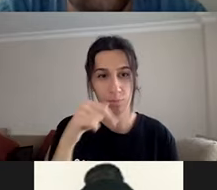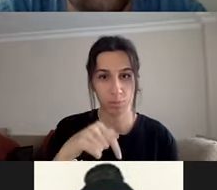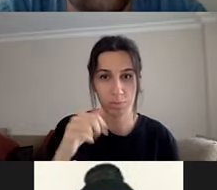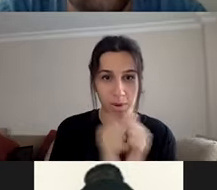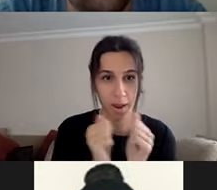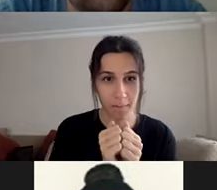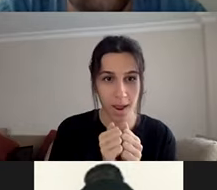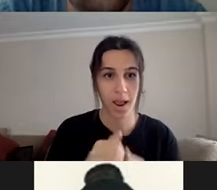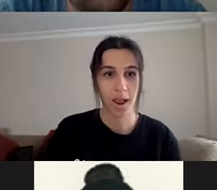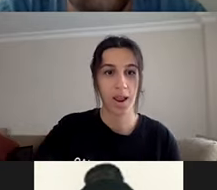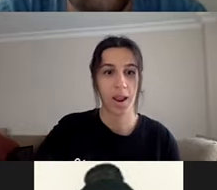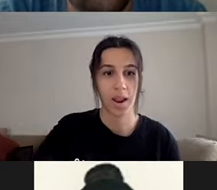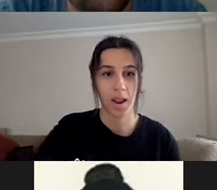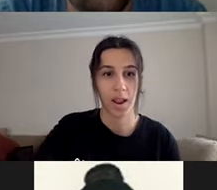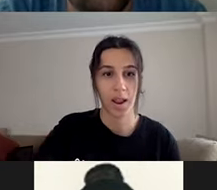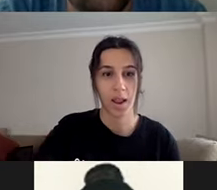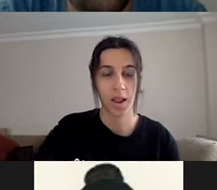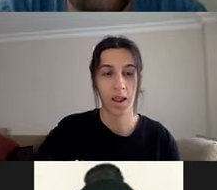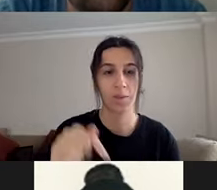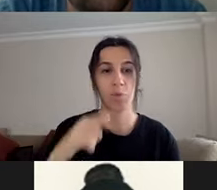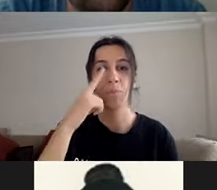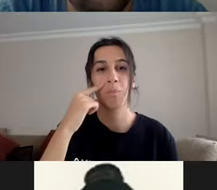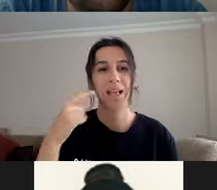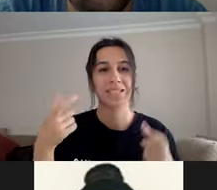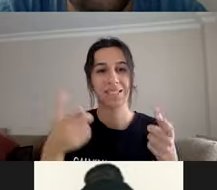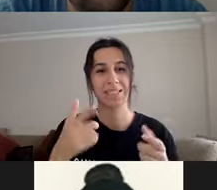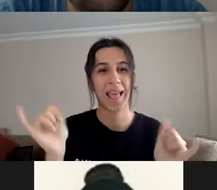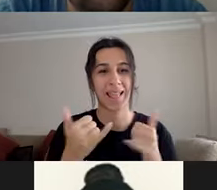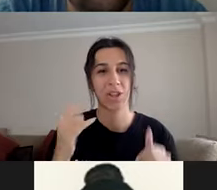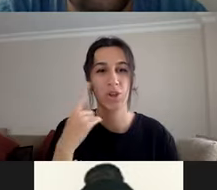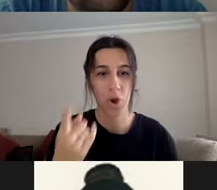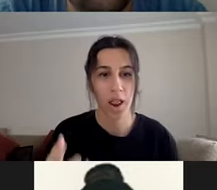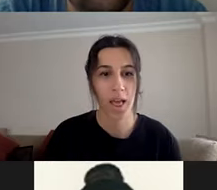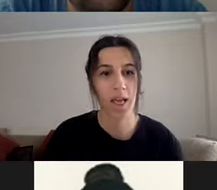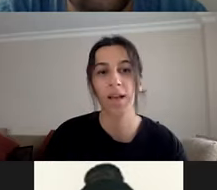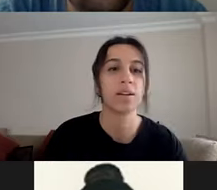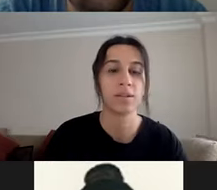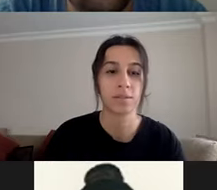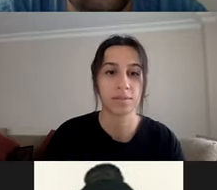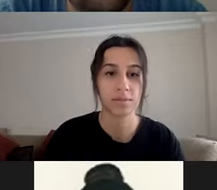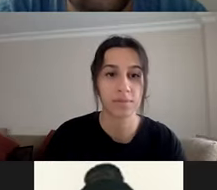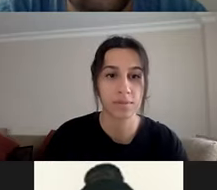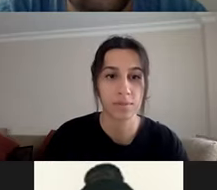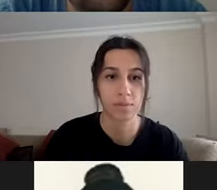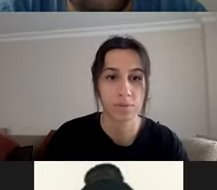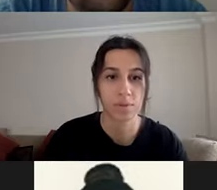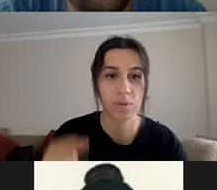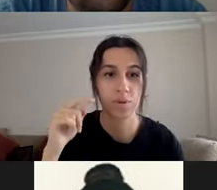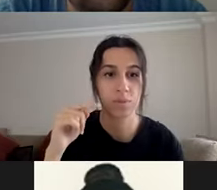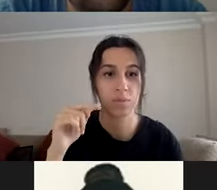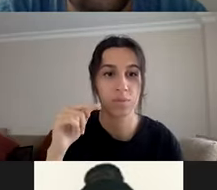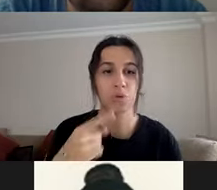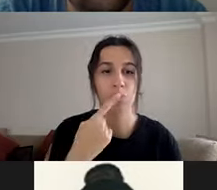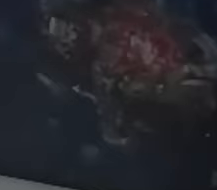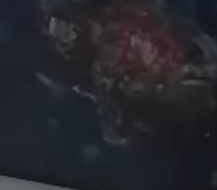En Uygar'ın Mayıs etkinlikleri kapsamında birlikteyiz. Ve bu konuşmacımızı